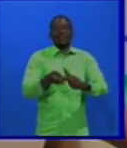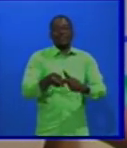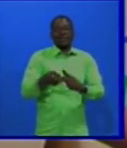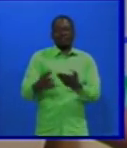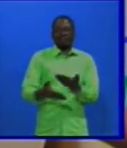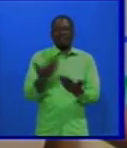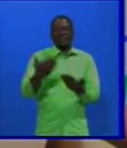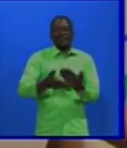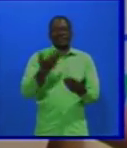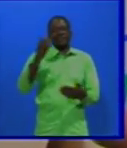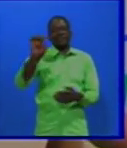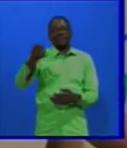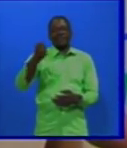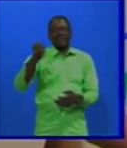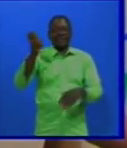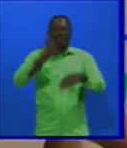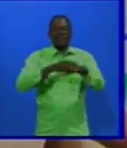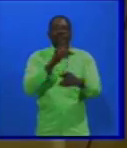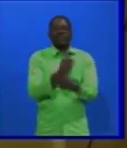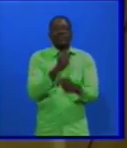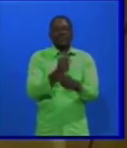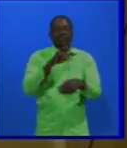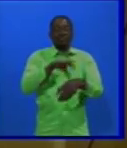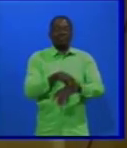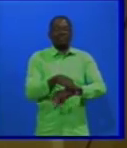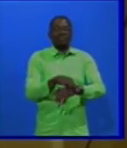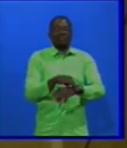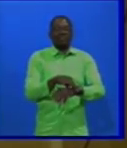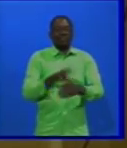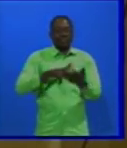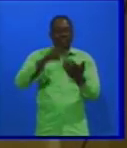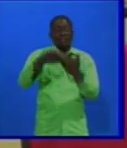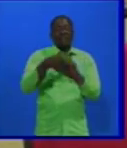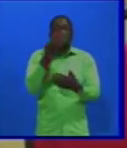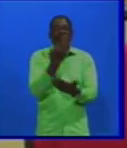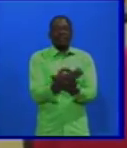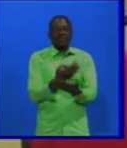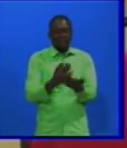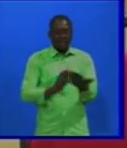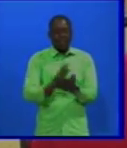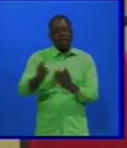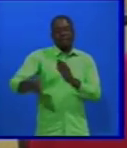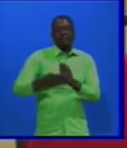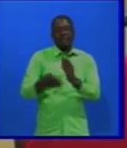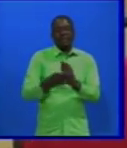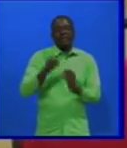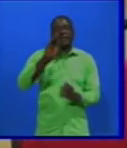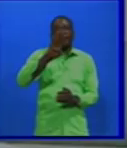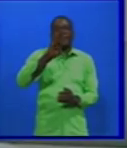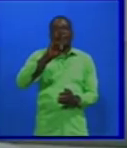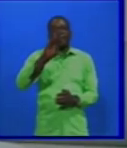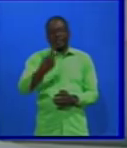faciliter effectivement sa mise en œuvre sur le terrain. Un programme financé par la Banque islamique de développement